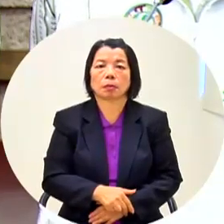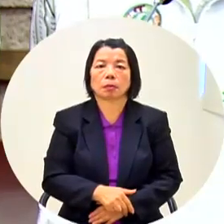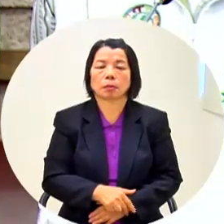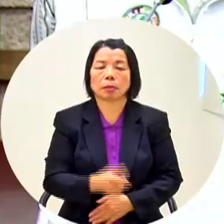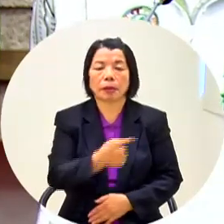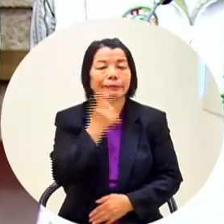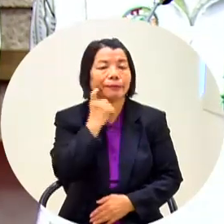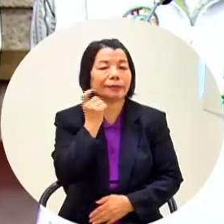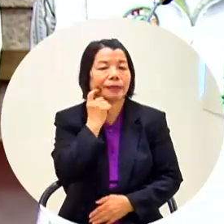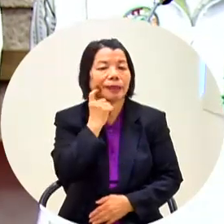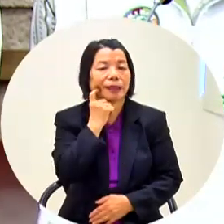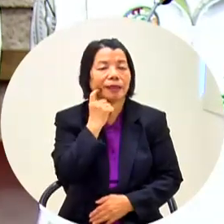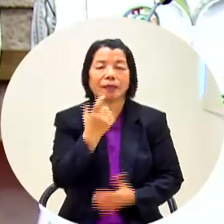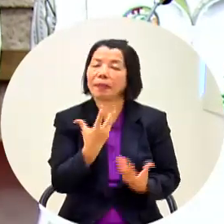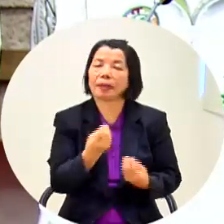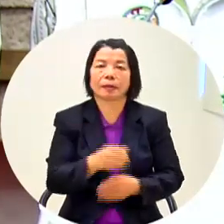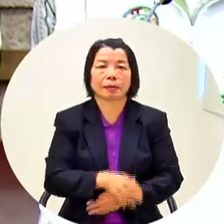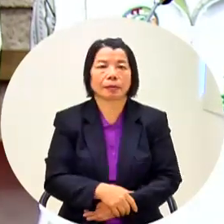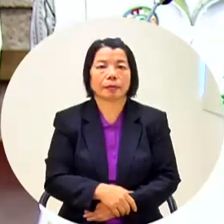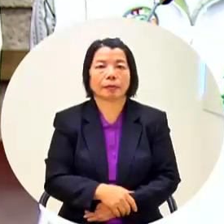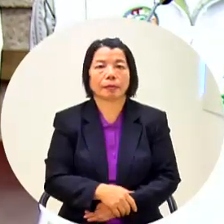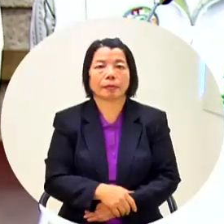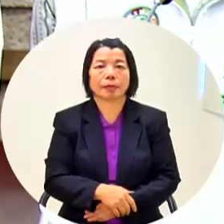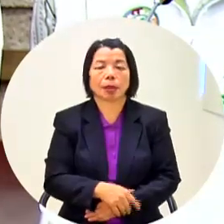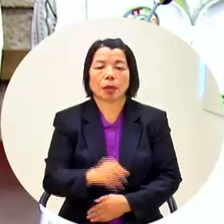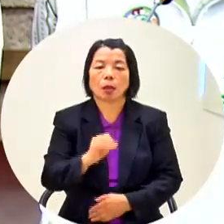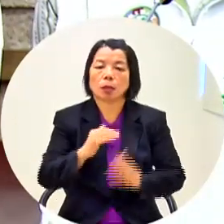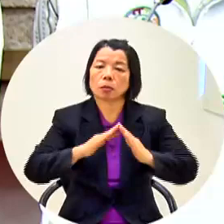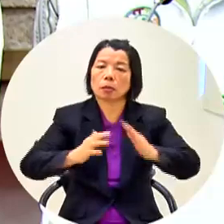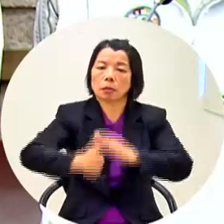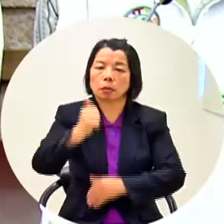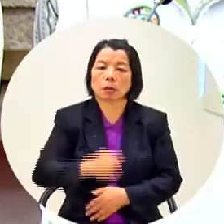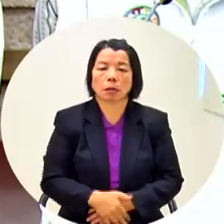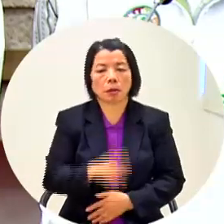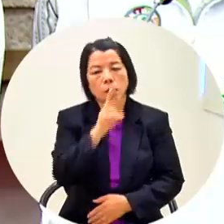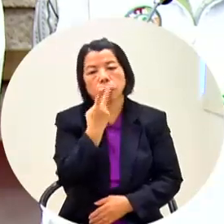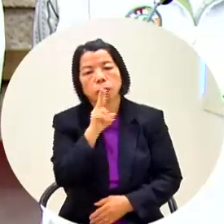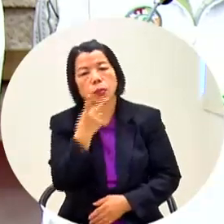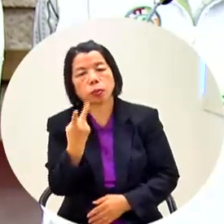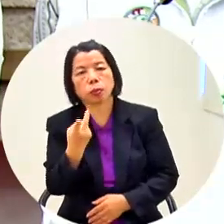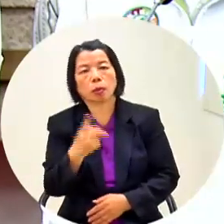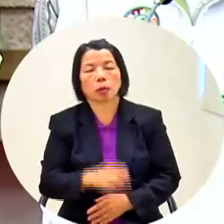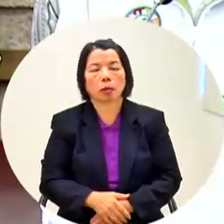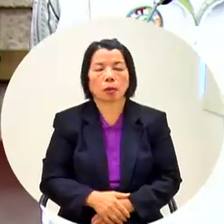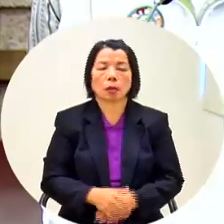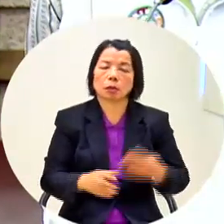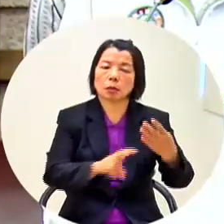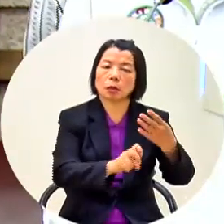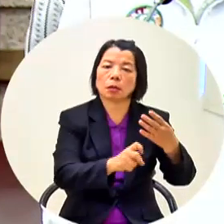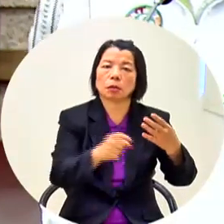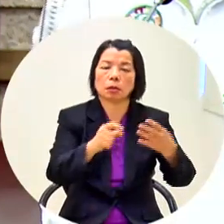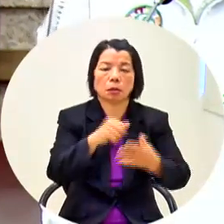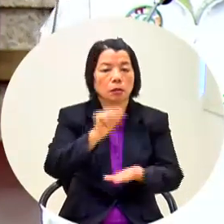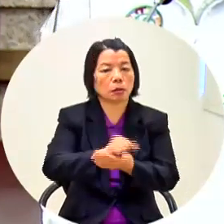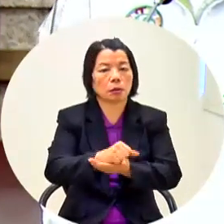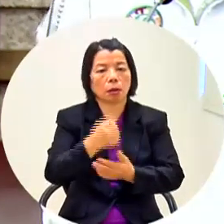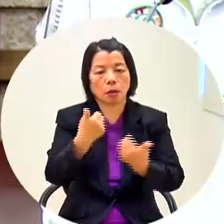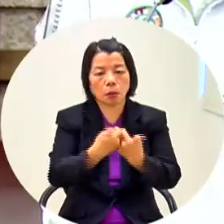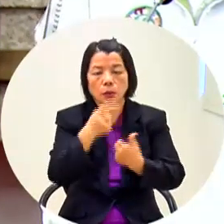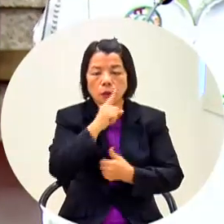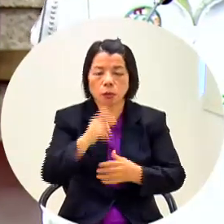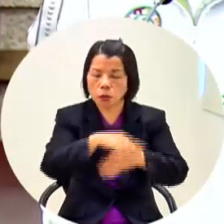嘛。市长，为什么你依然在说谎？4月22号的记者会，你说要全面普